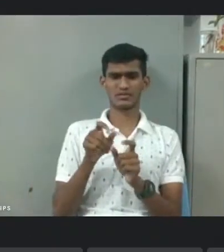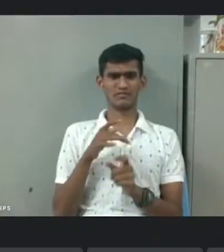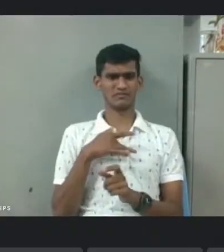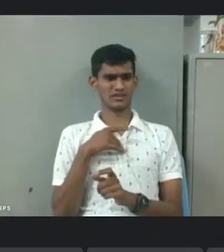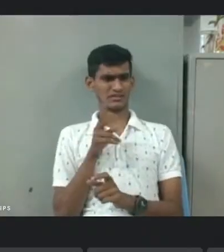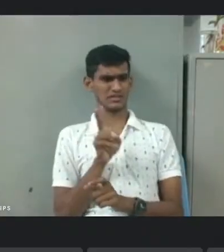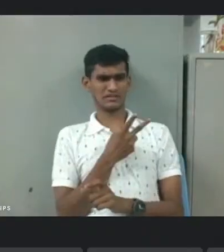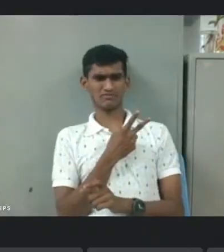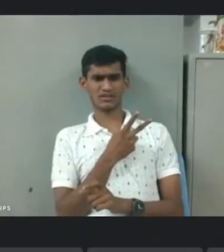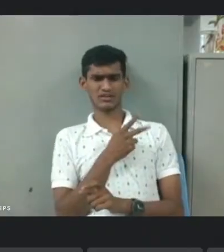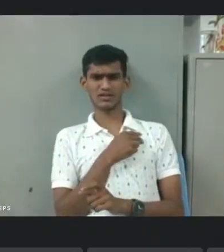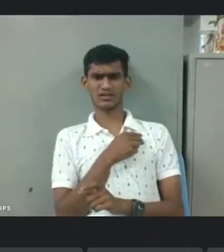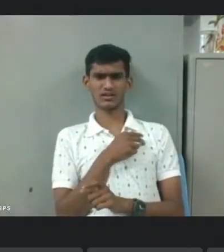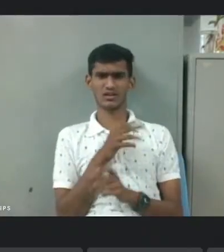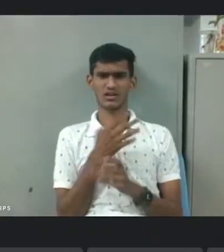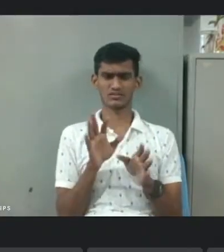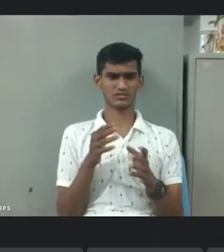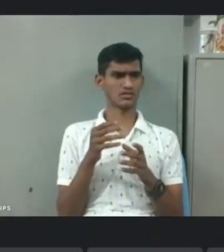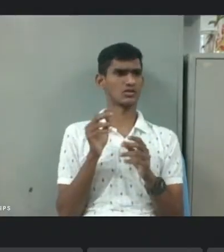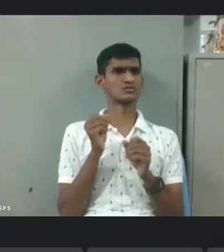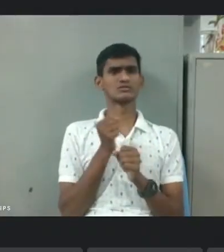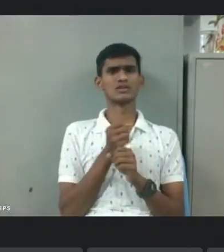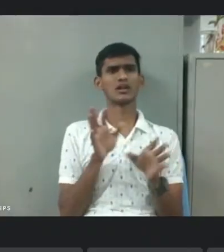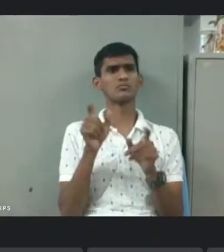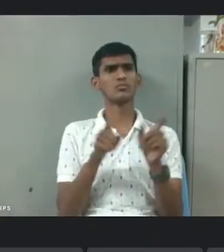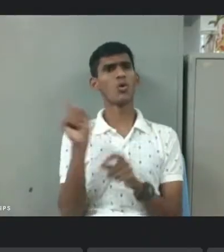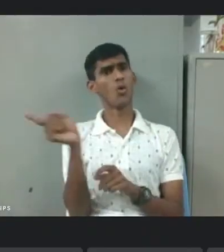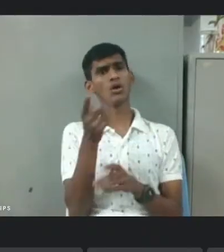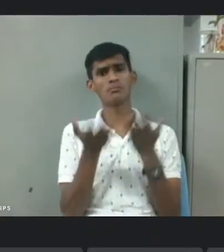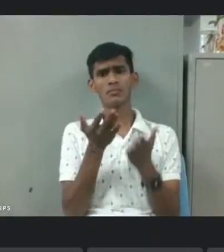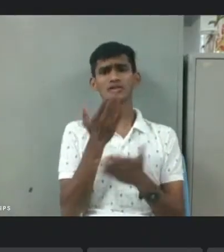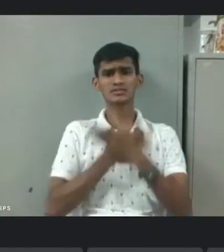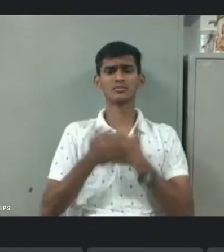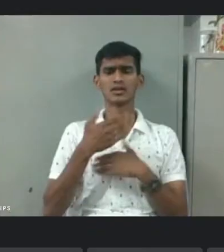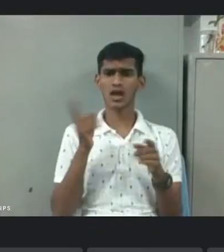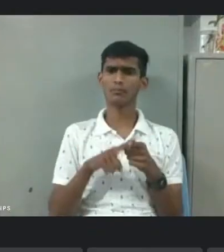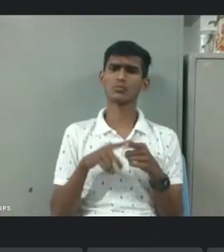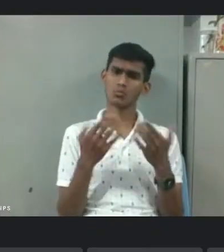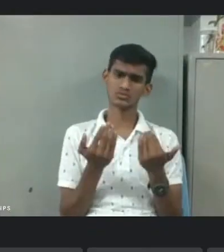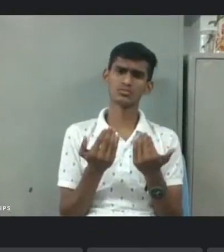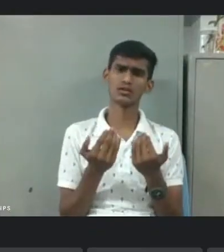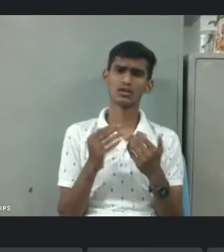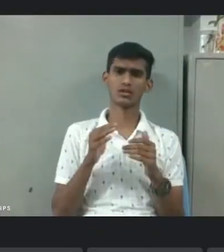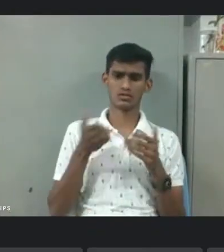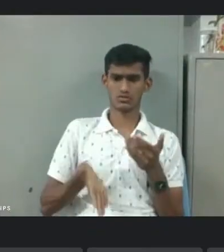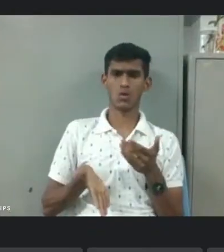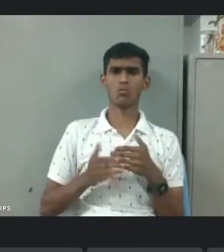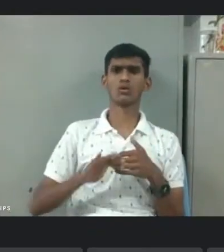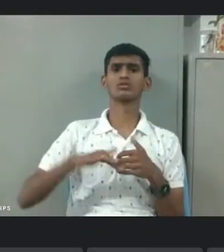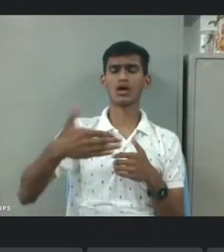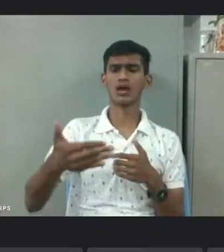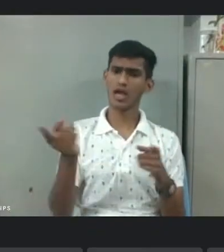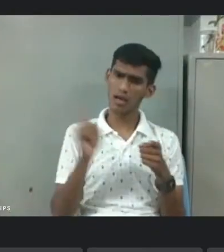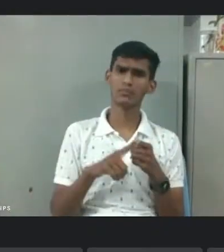കൂടിയിട്ടാണ് കാണുന്നത്. നമ്മളിൽ ഒരാൾക്ക് എപ്പോൾ വേണമെങ്കിലും ഇത് സംഭവിക്കാം, നമ്മളും ഭിന്നശേഷിയുള്ളവരായിരിക്കാം, ഇന്നോ അല്ലെങ്കിൽ നാളെയോ ആയിരിക്കാം എന്നുള്ള